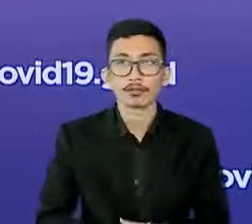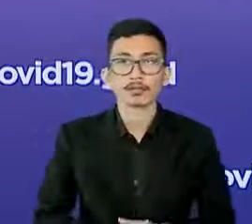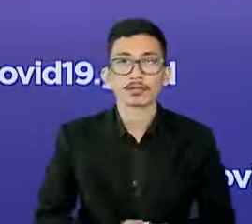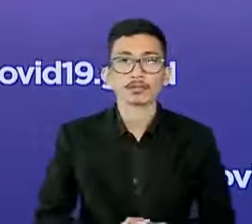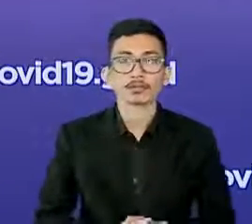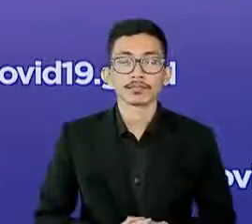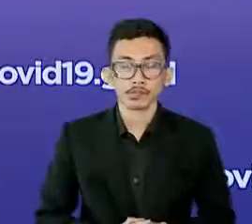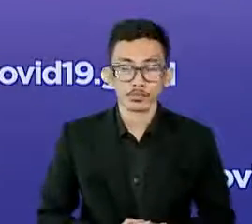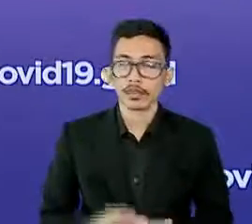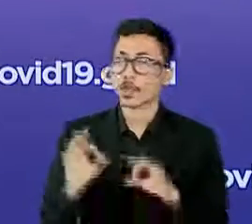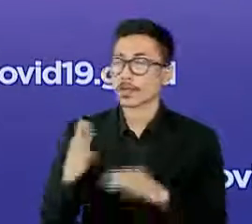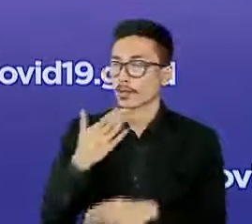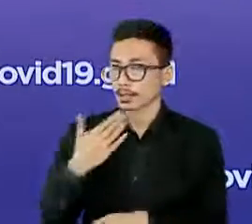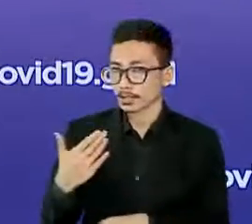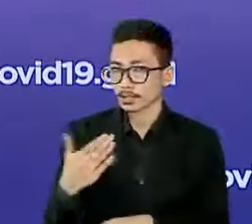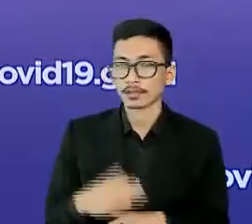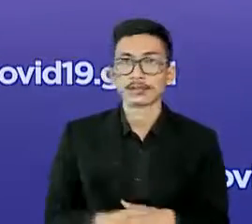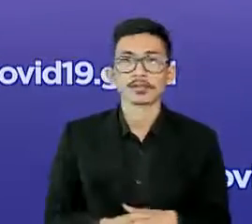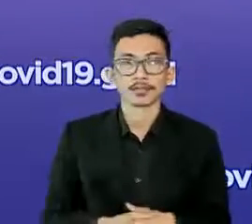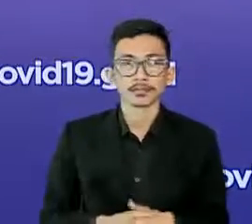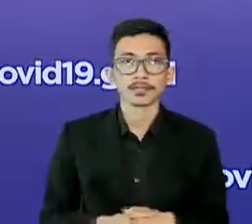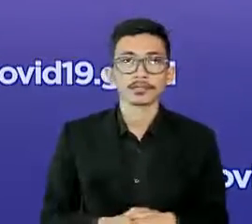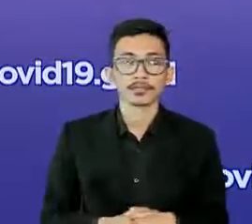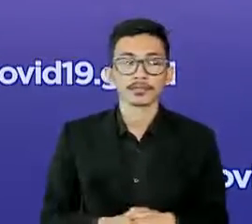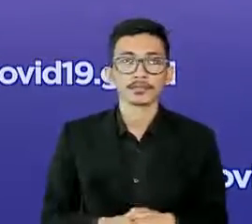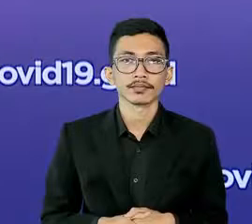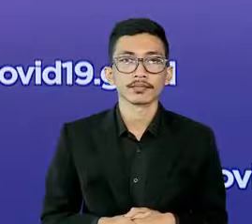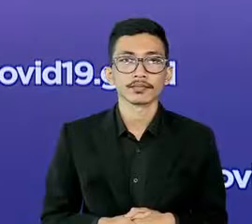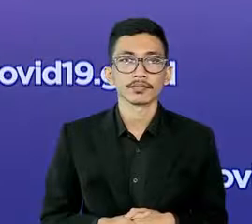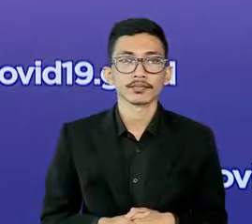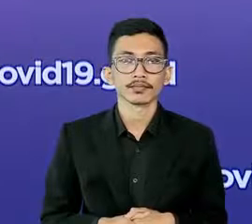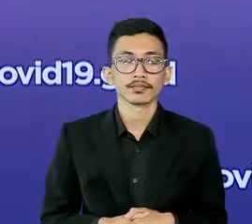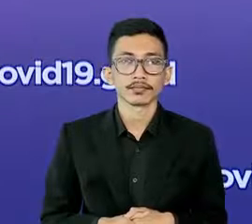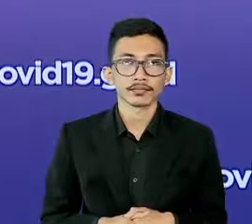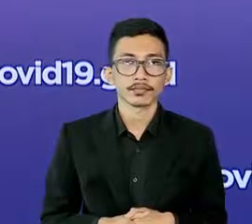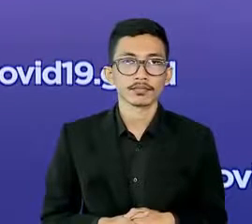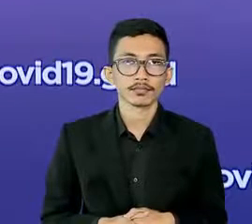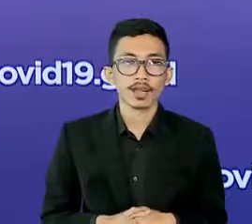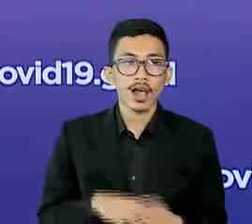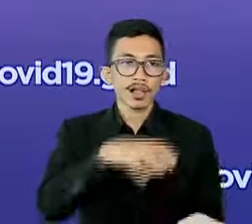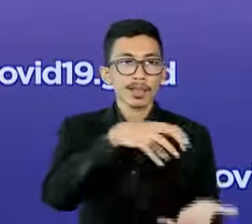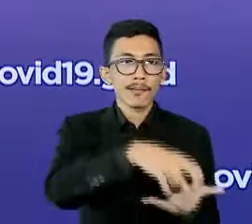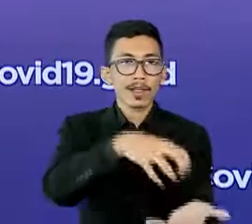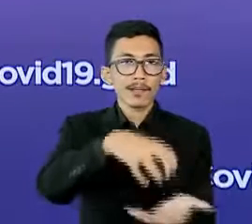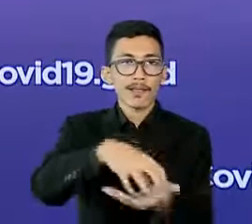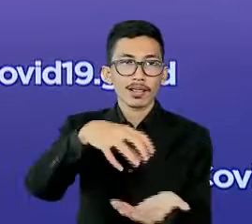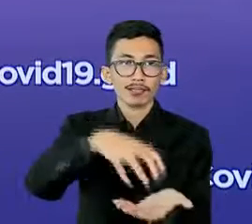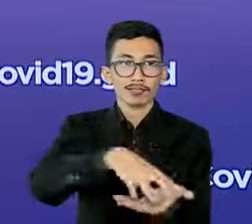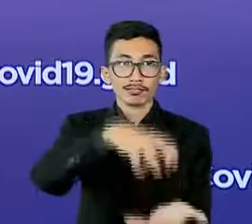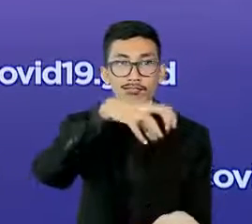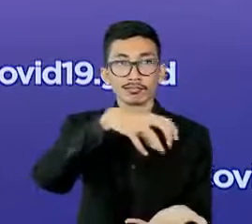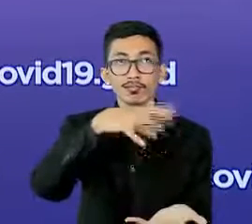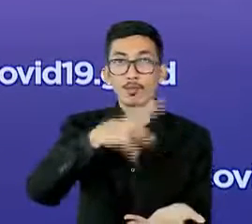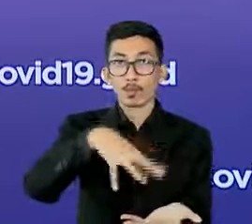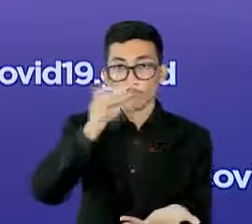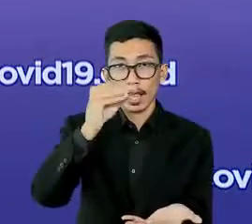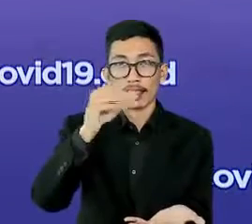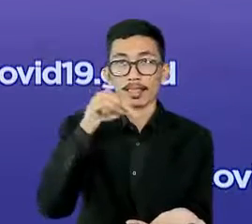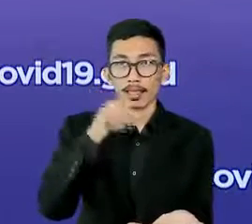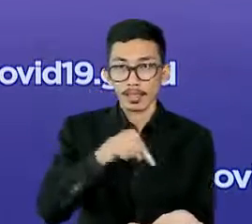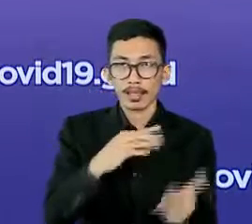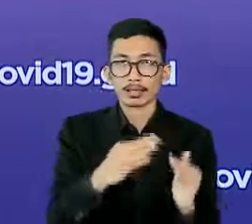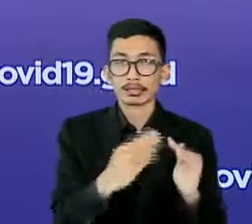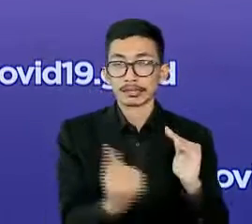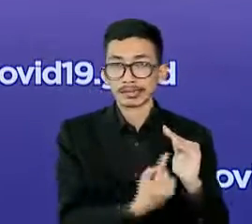saya akan jawab jadi Sampai dengan saat ini untuk tempat-tempat lokasi his other yang dibangun untuk